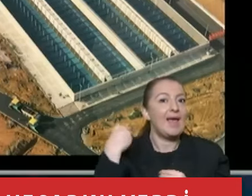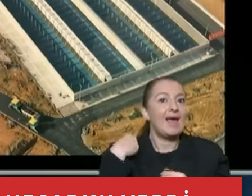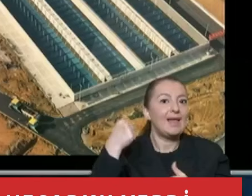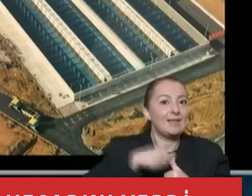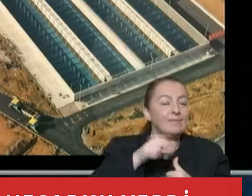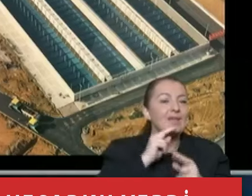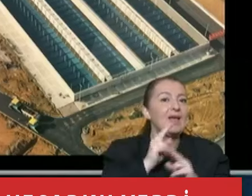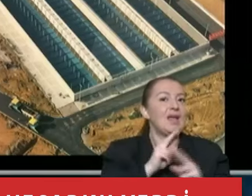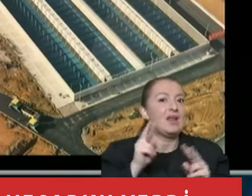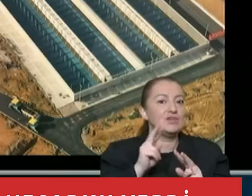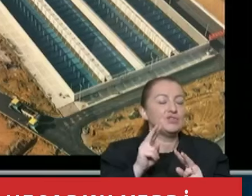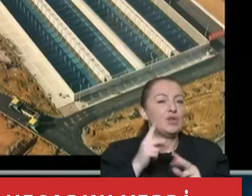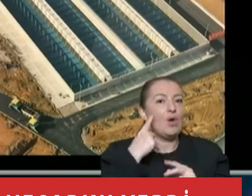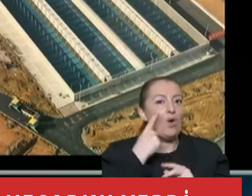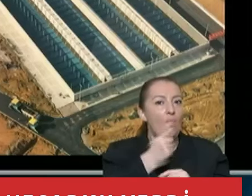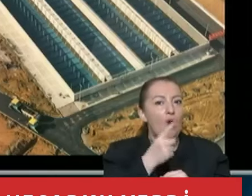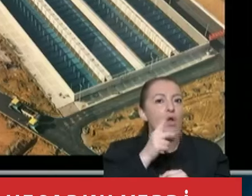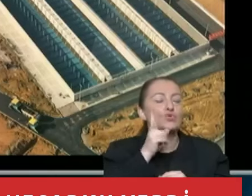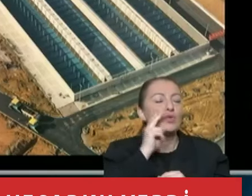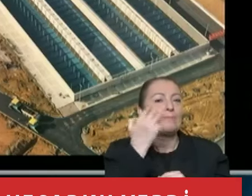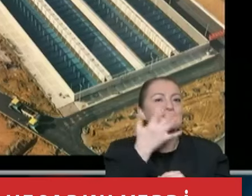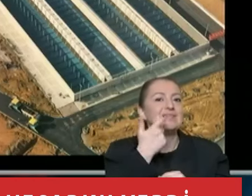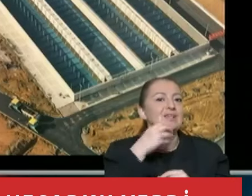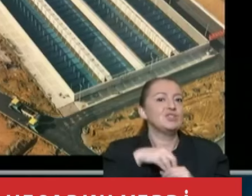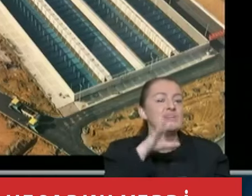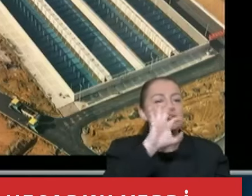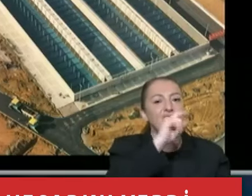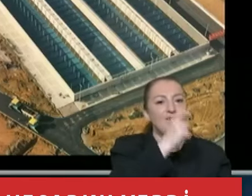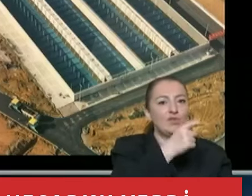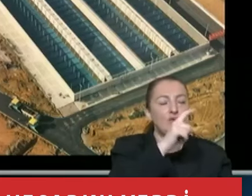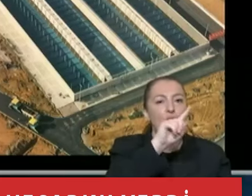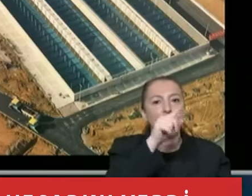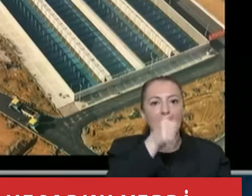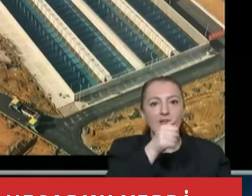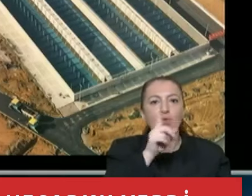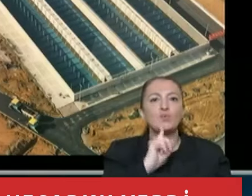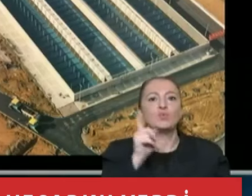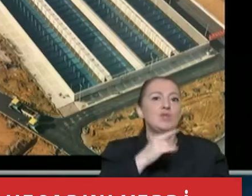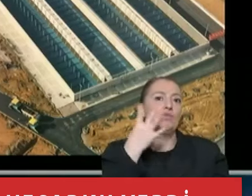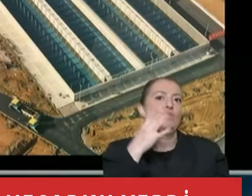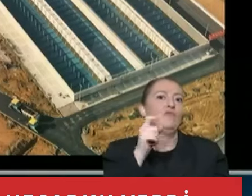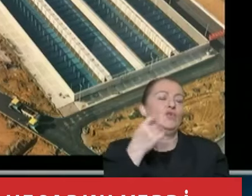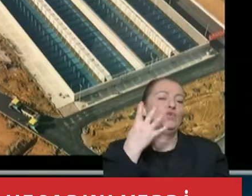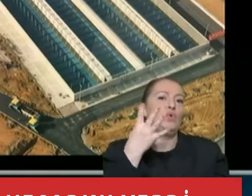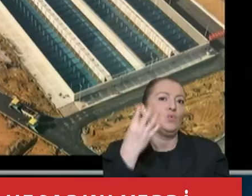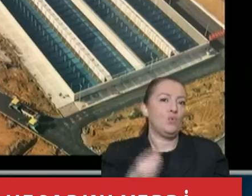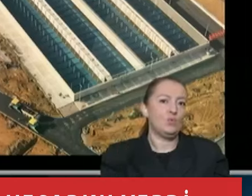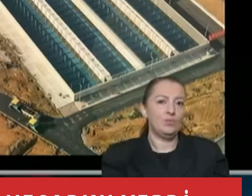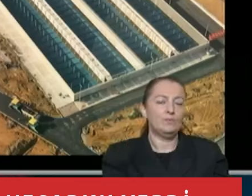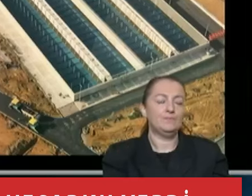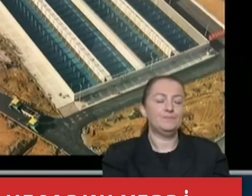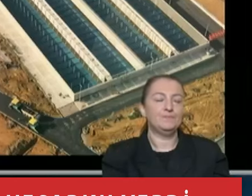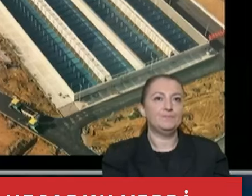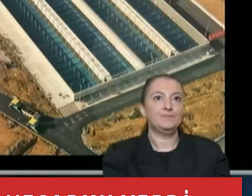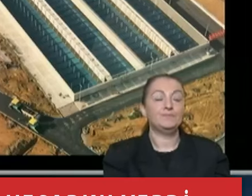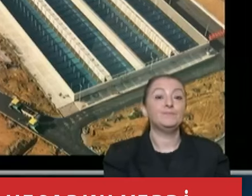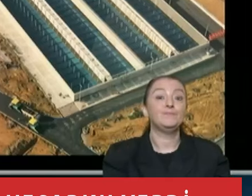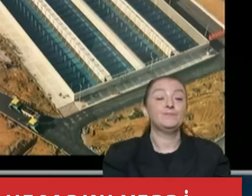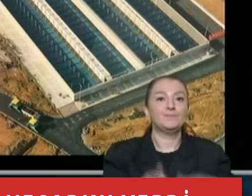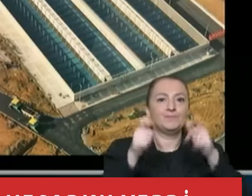5 yılda % 166d % 4.4 çıkardık